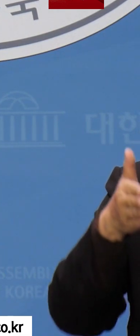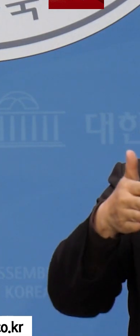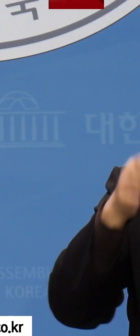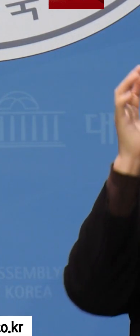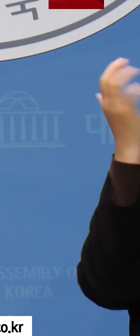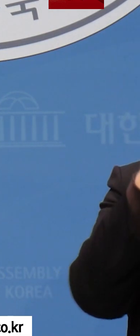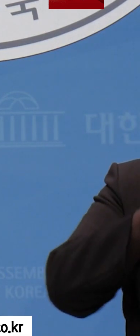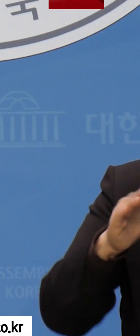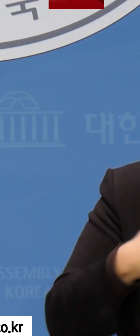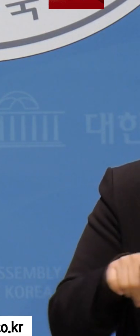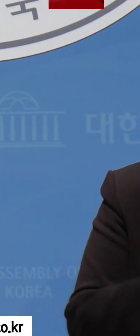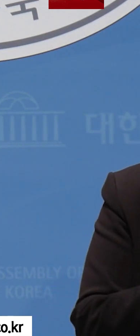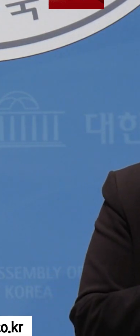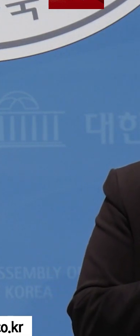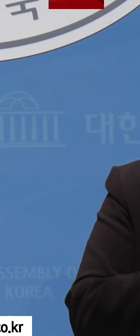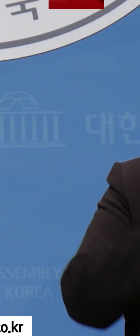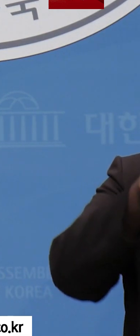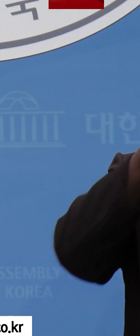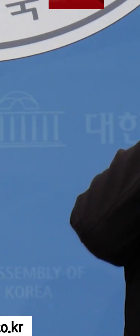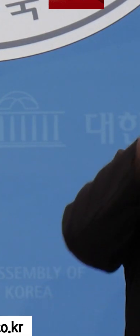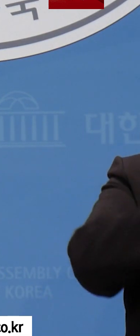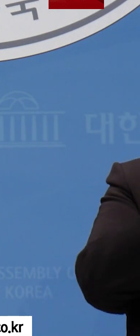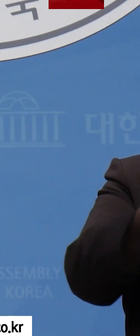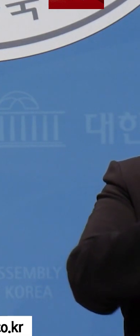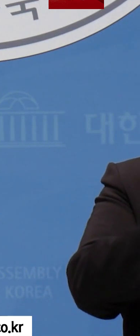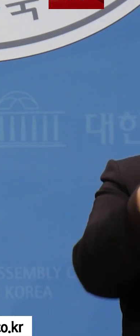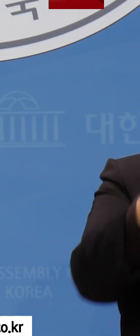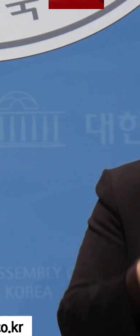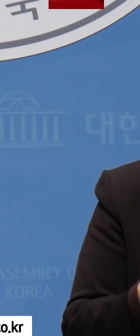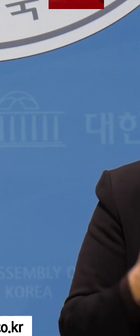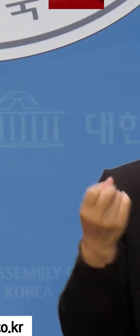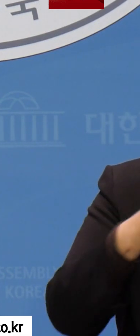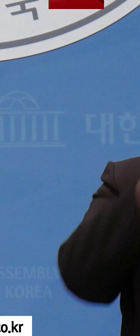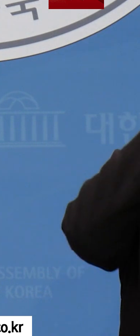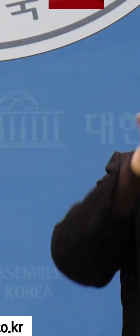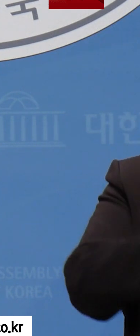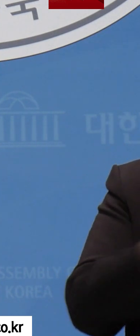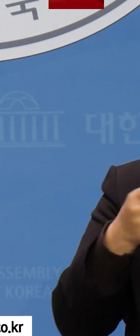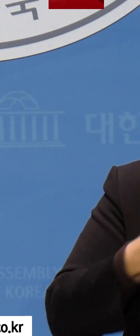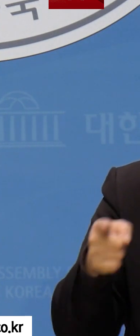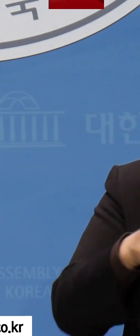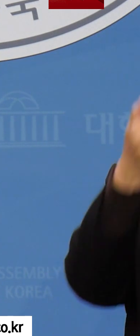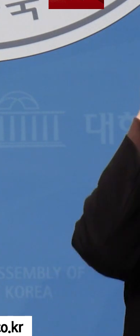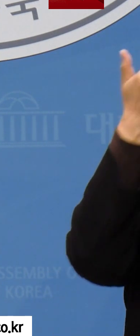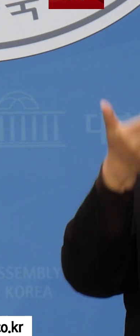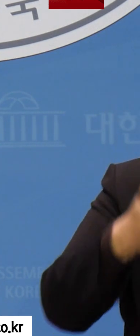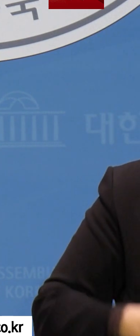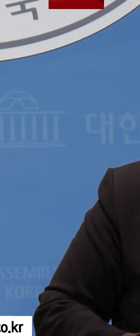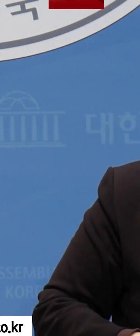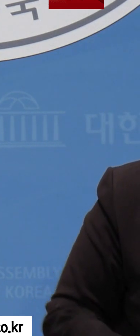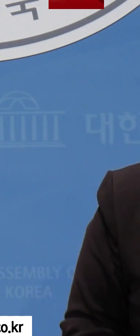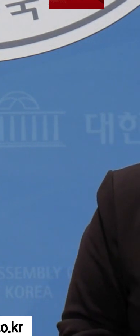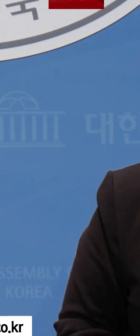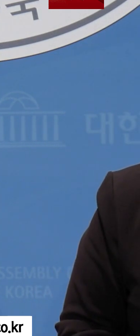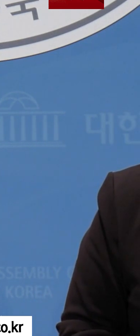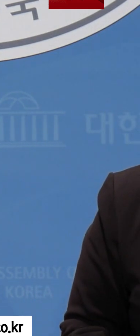국비 지원과 예비 타당성 면제가 필요합니다. 저는 지난 10월